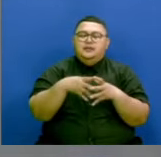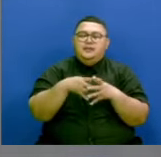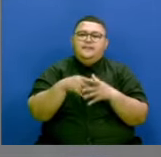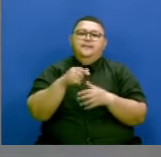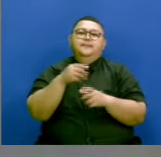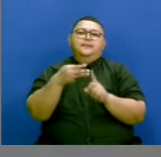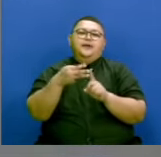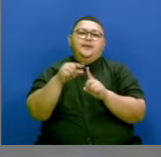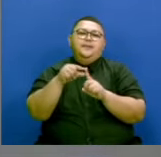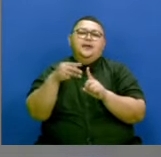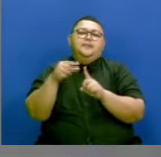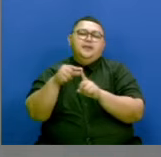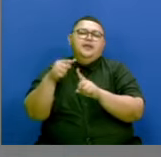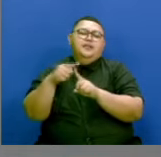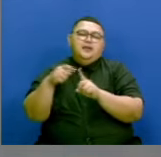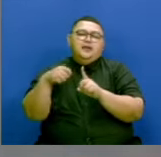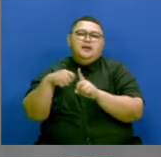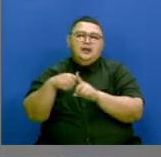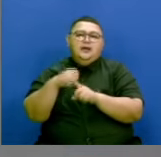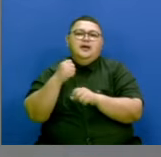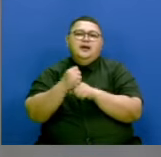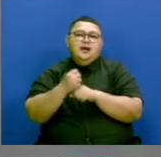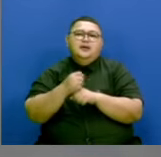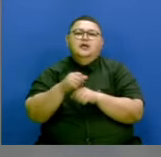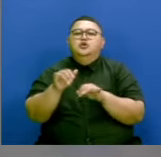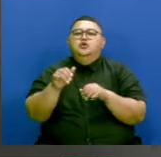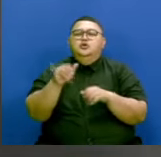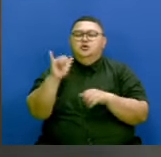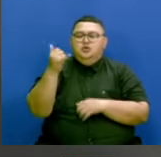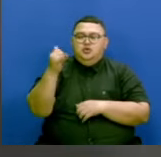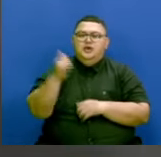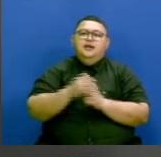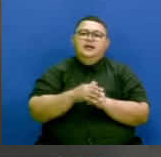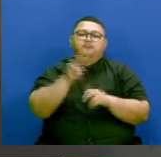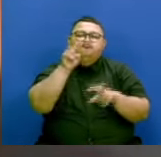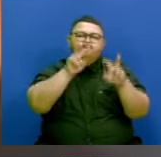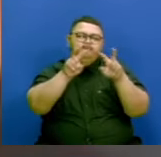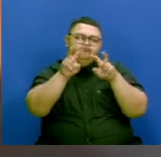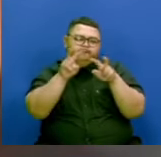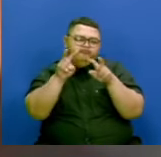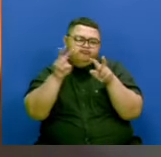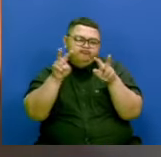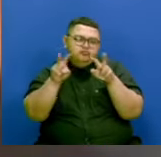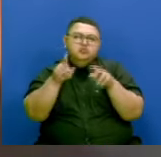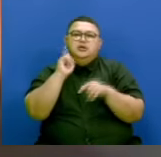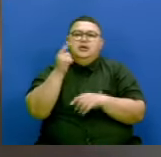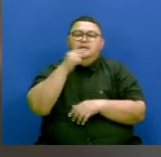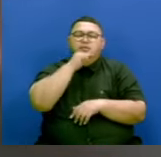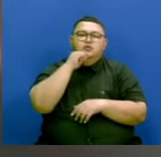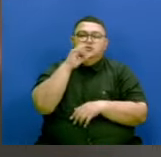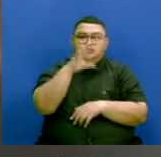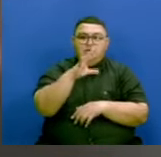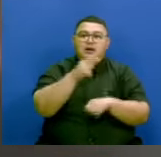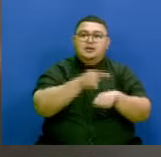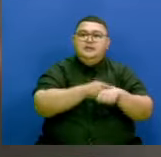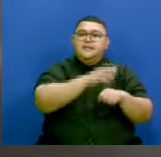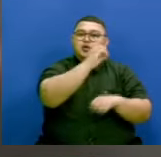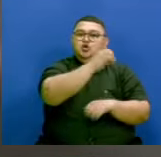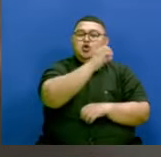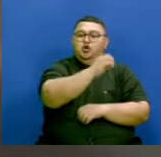atau BPPTKG Yogyakarta. Pada pengamatan hingga Minggu siang, sejak pukul